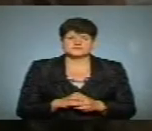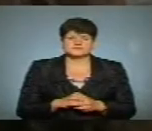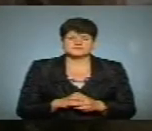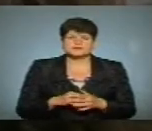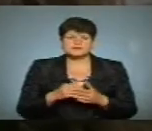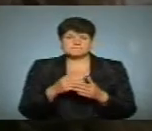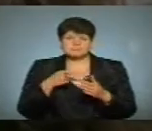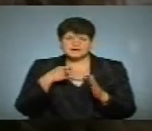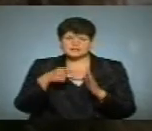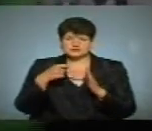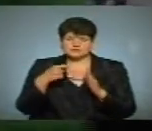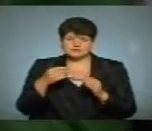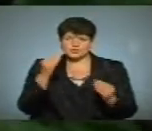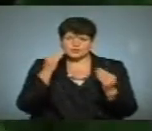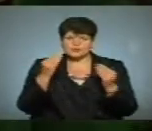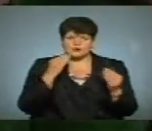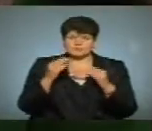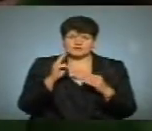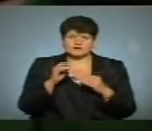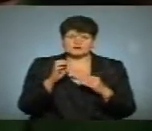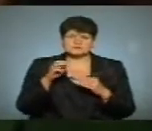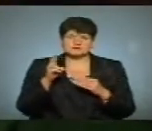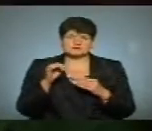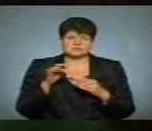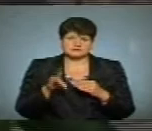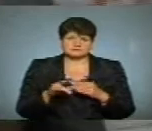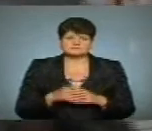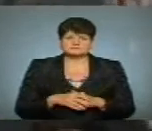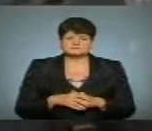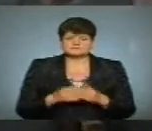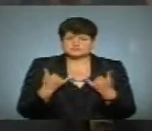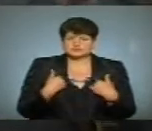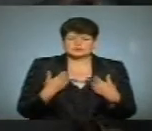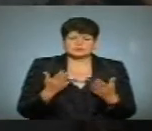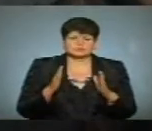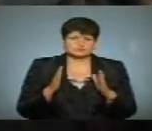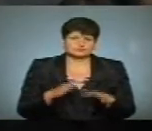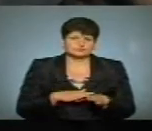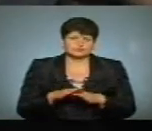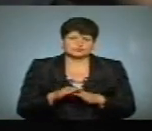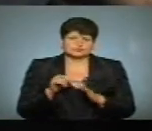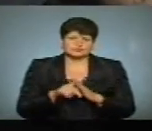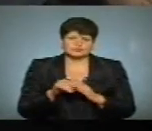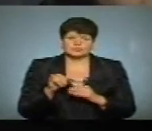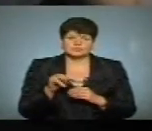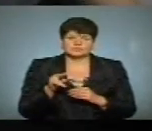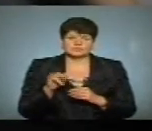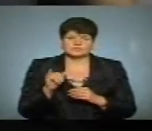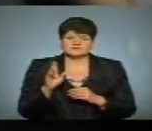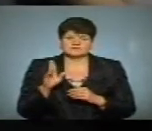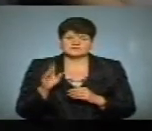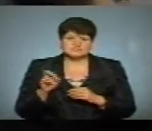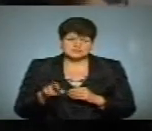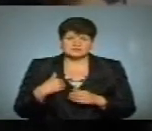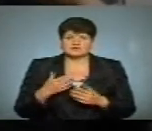закінчується. Перед зйомками гримують каскадера Володимира Ізанського. Сьогодні я буду виконувати роль упівця, мене взяли в